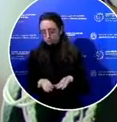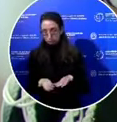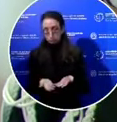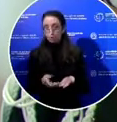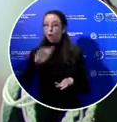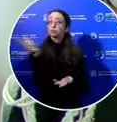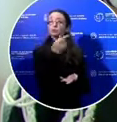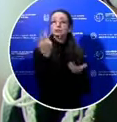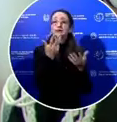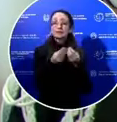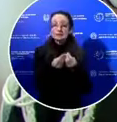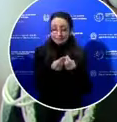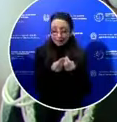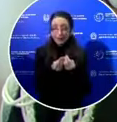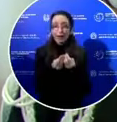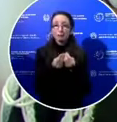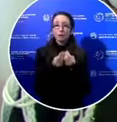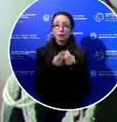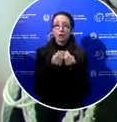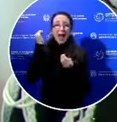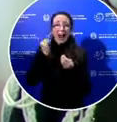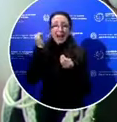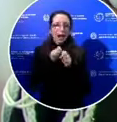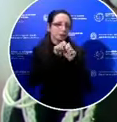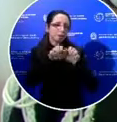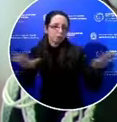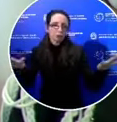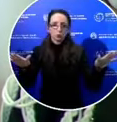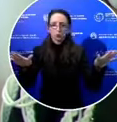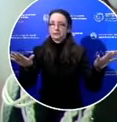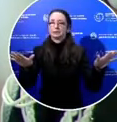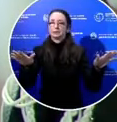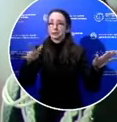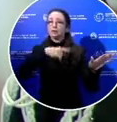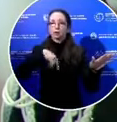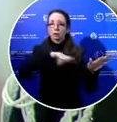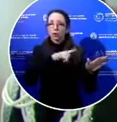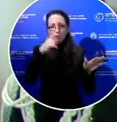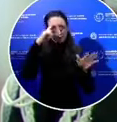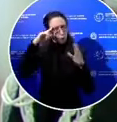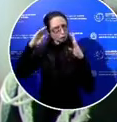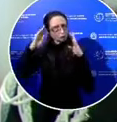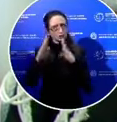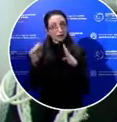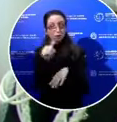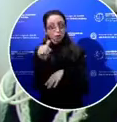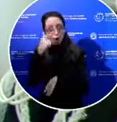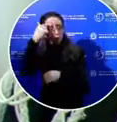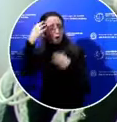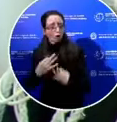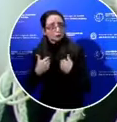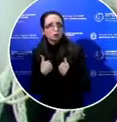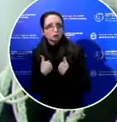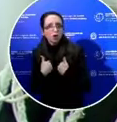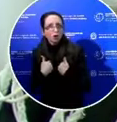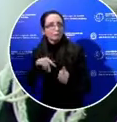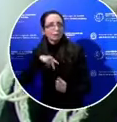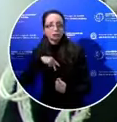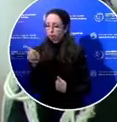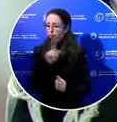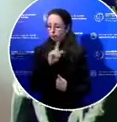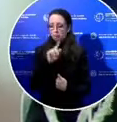insieme degli allarmi che sono diffusi. Non focalizziamoci solo su quelle che sono le nostre convinzioni. Guardiamo